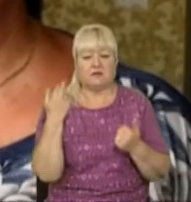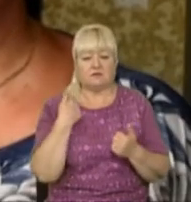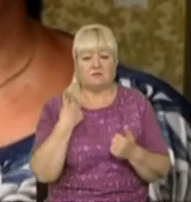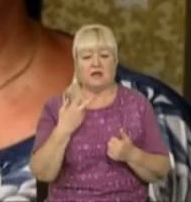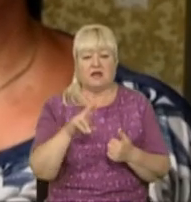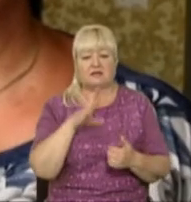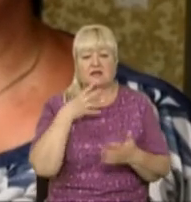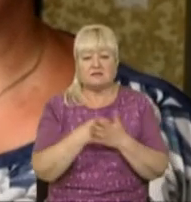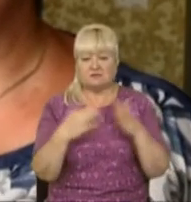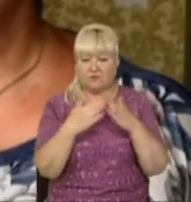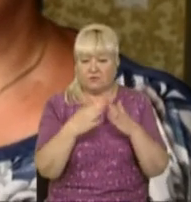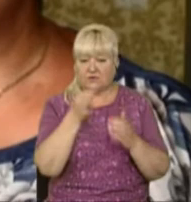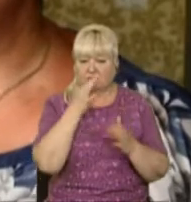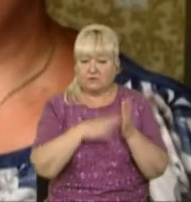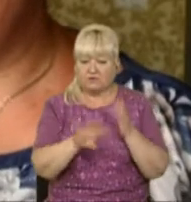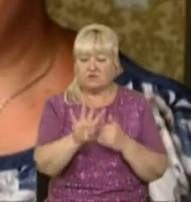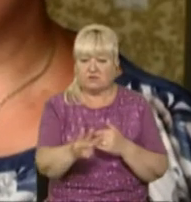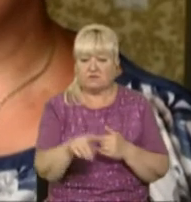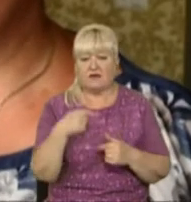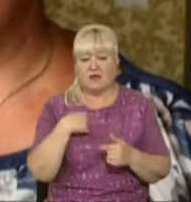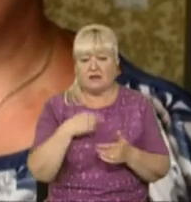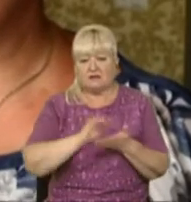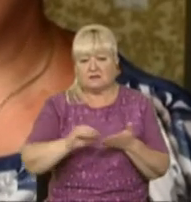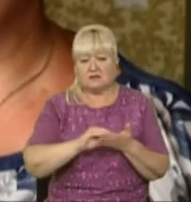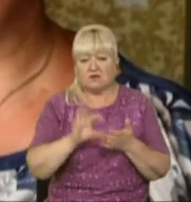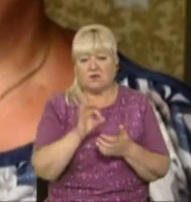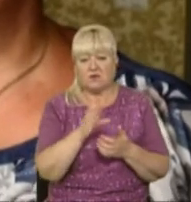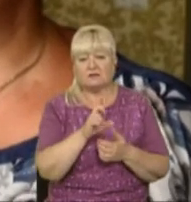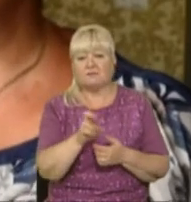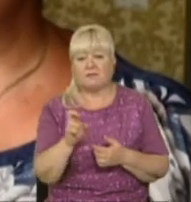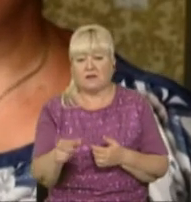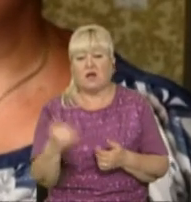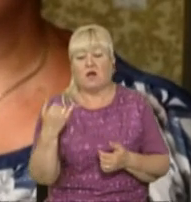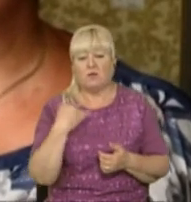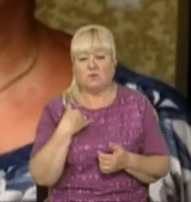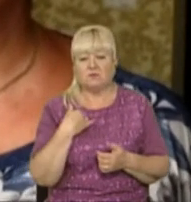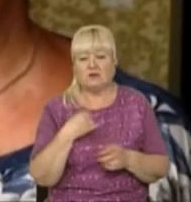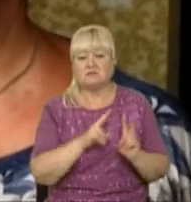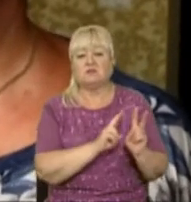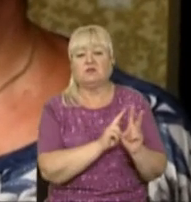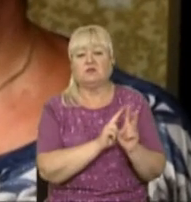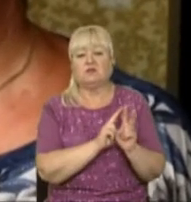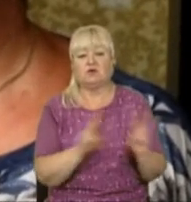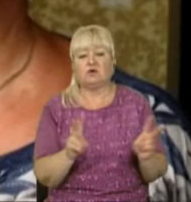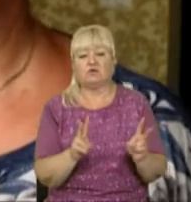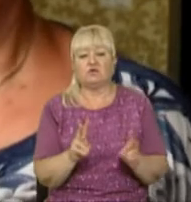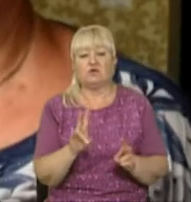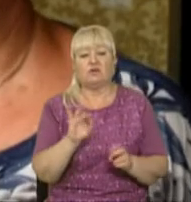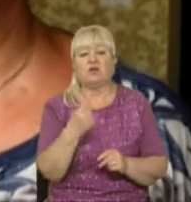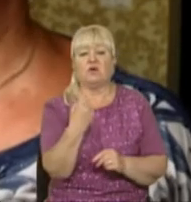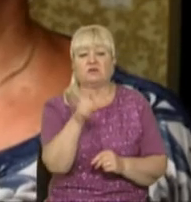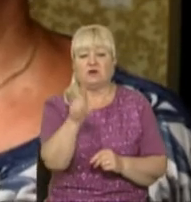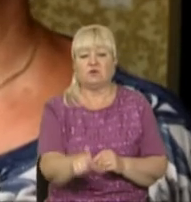свій будинок скажу, 94-й, тому що я секретар ОСББ, ну, веду. В нас ніхто, взагалі ні одна людина не має